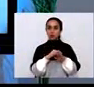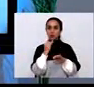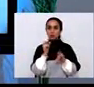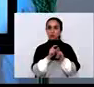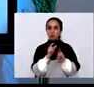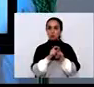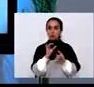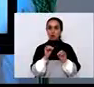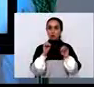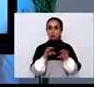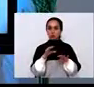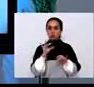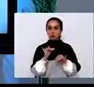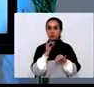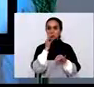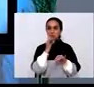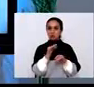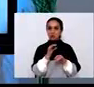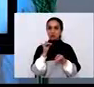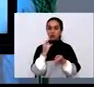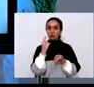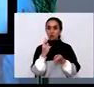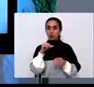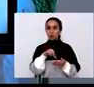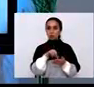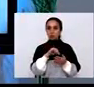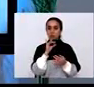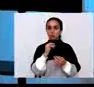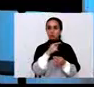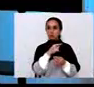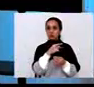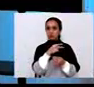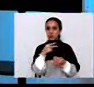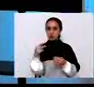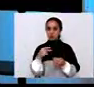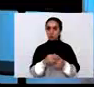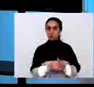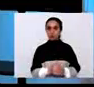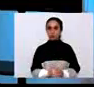слово. Отпустил и сказал однородные, сказуемые.